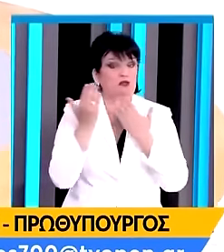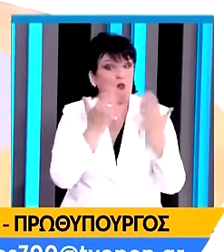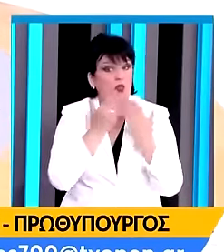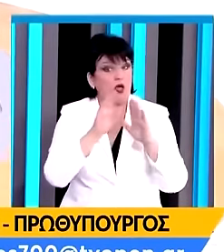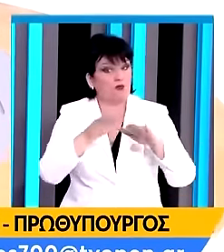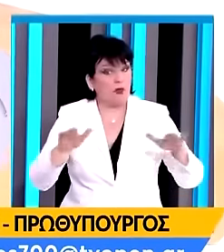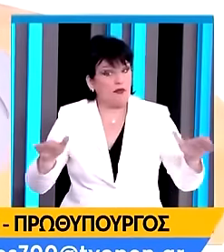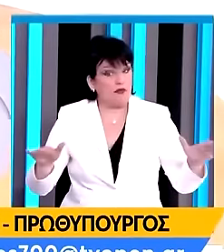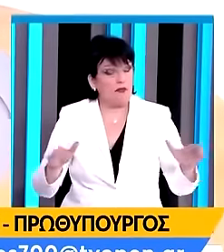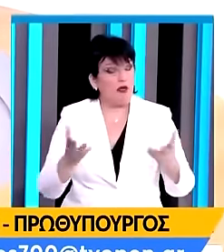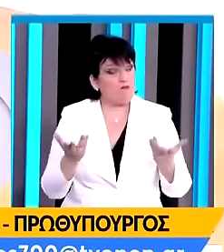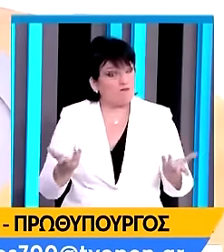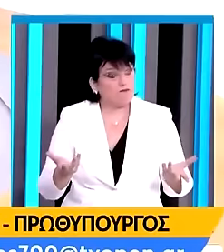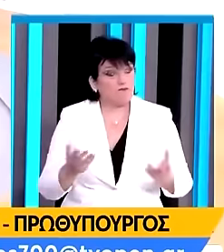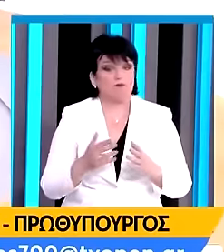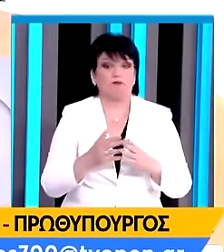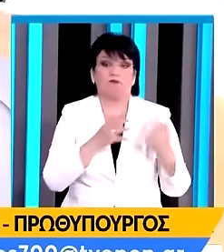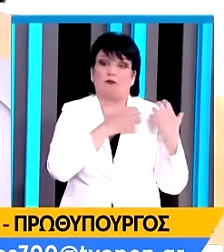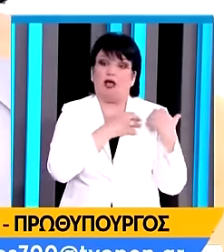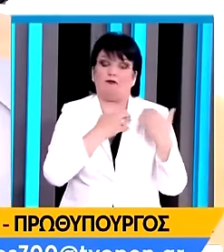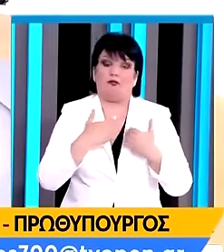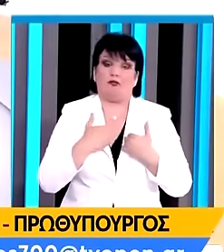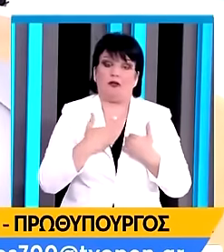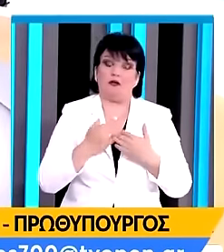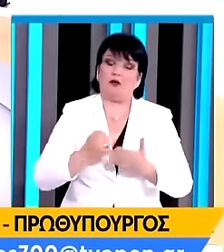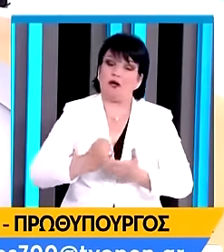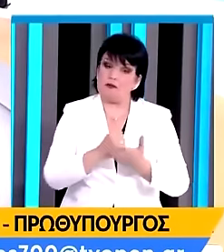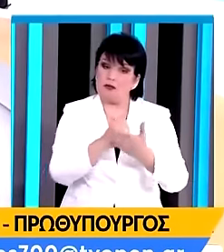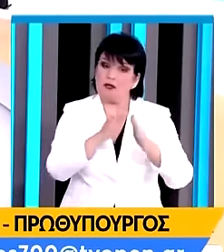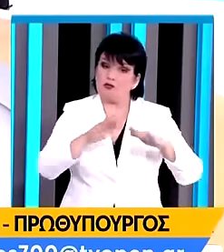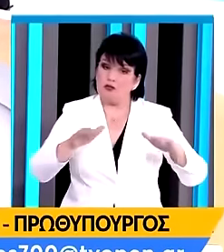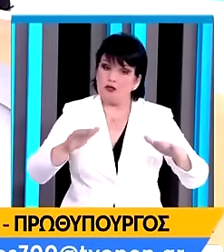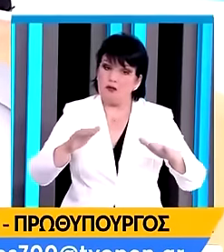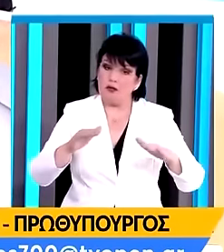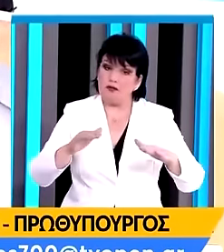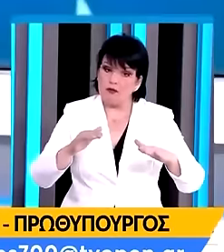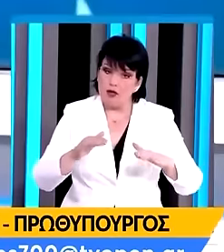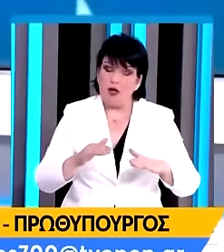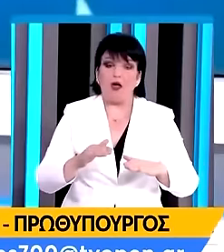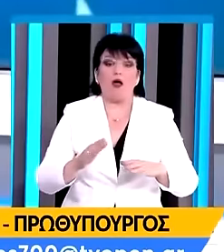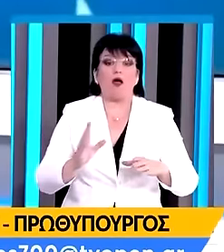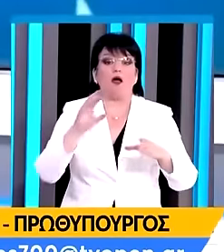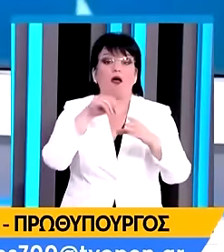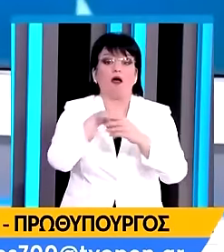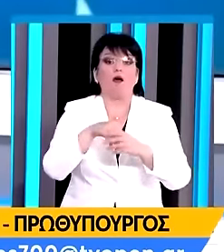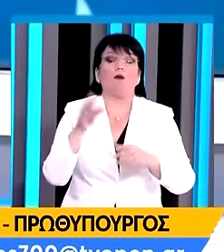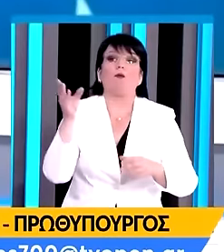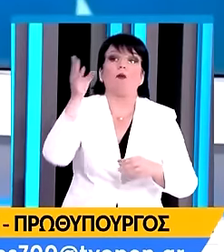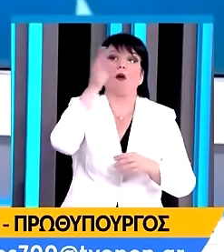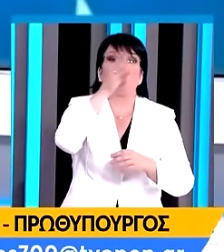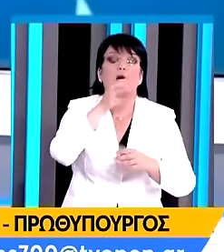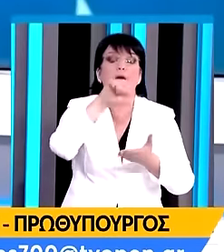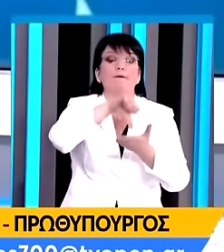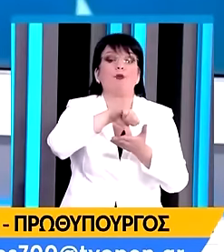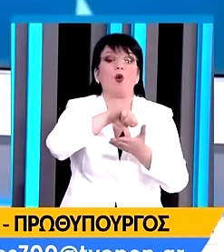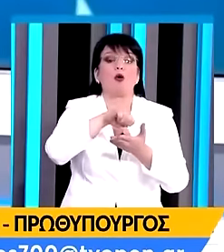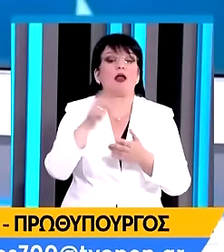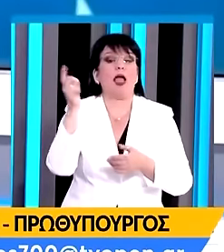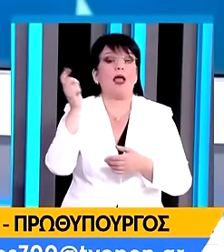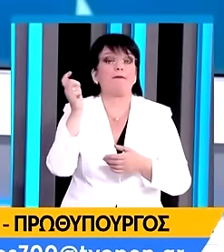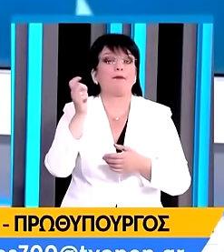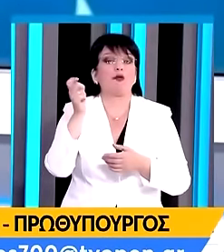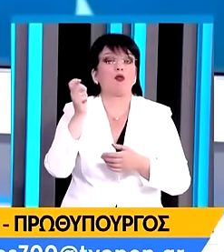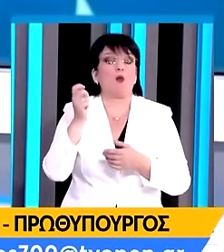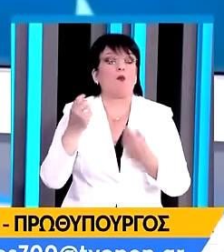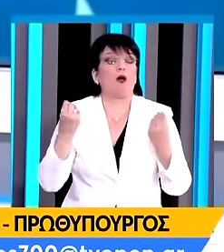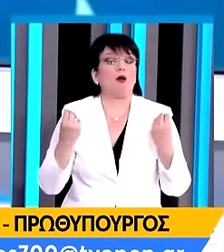πού είναι η δικιά μας ευθύνη? Η δικιά μας ευθύνη είναι να στηρίξουμε τα παιδιά που έρχονται και μετακινούνται σε άλλες πόλεις, με ένα επίδομα, ένα